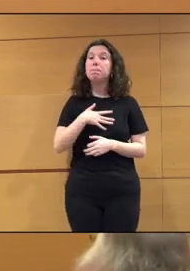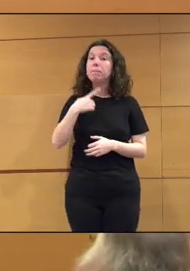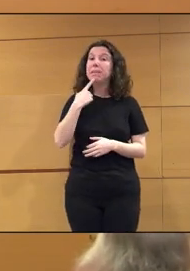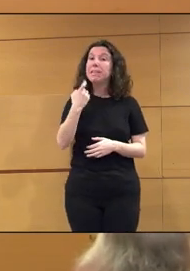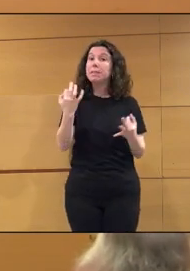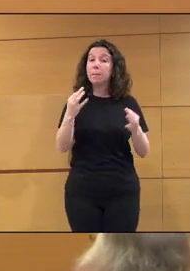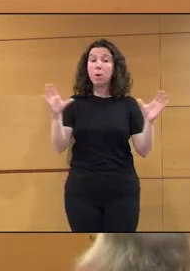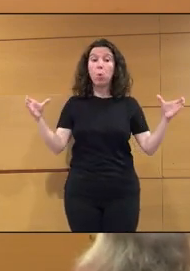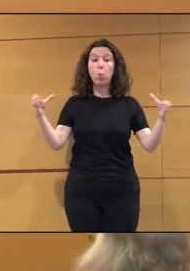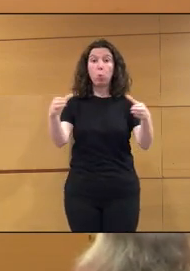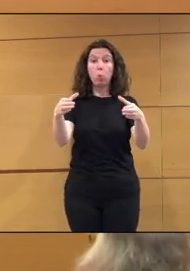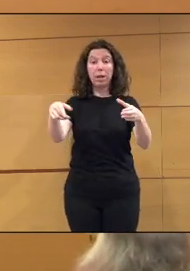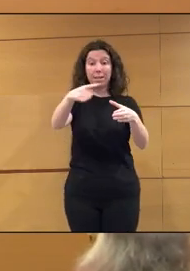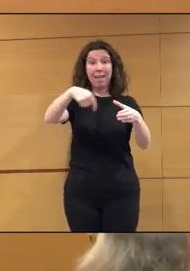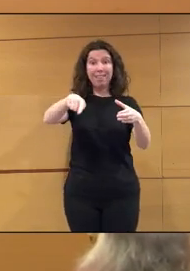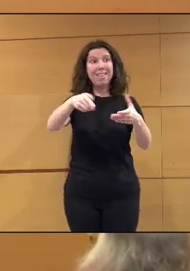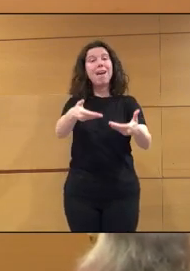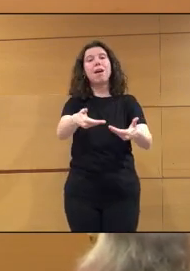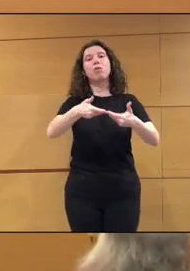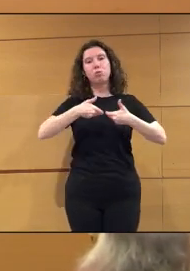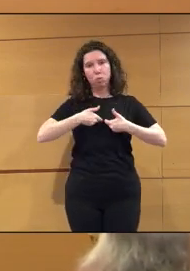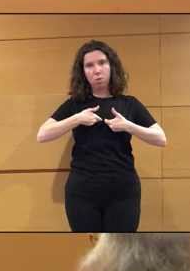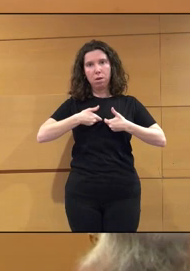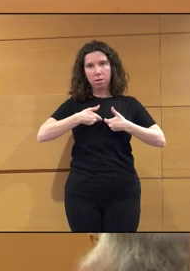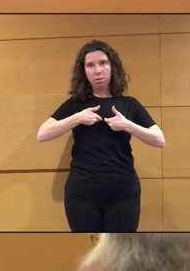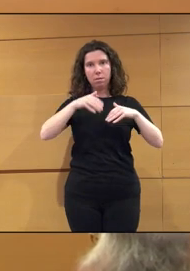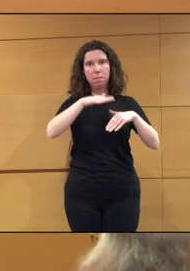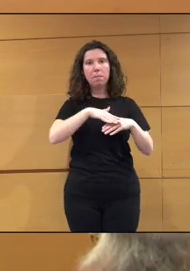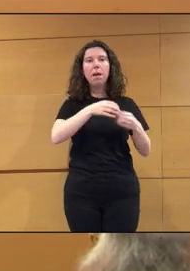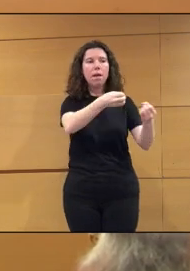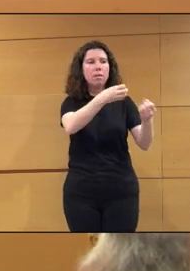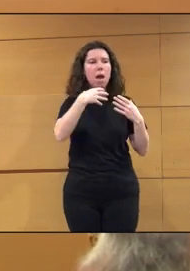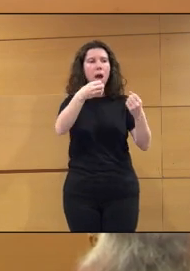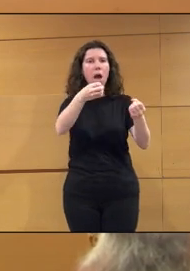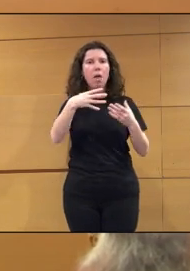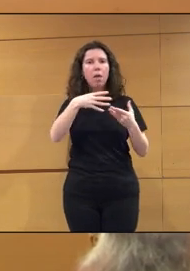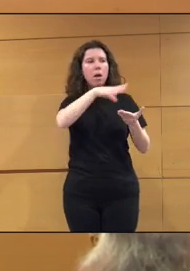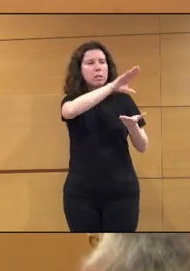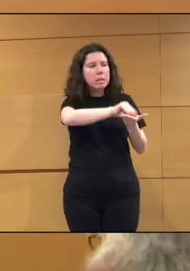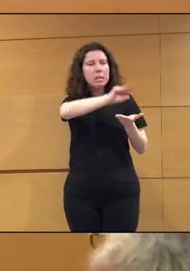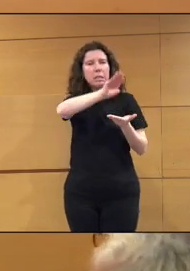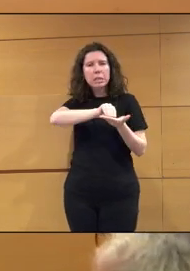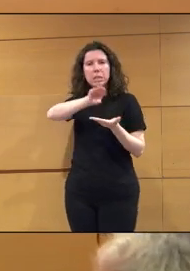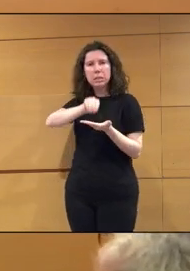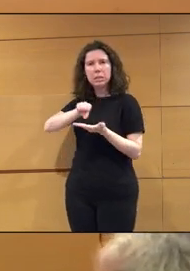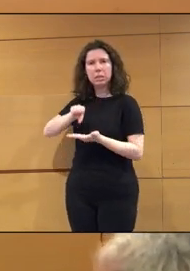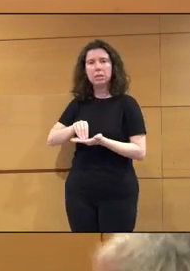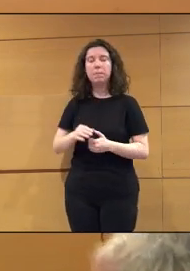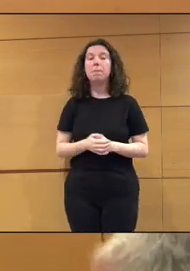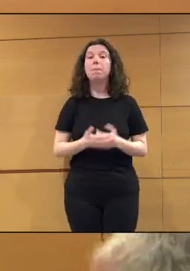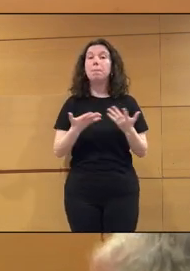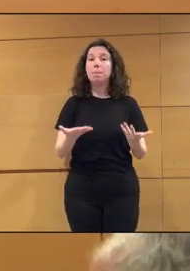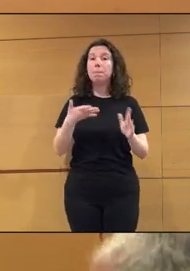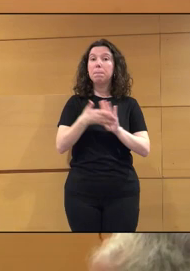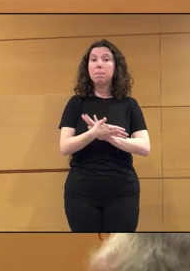comunitat ens ajudi a recolectar aquestes dades, sí? Perquè exemples de